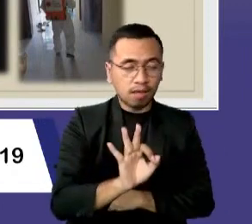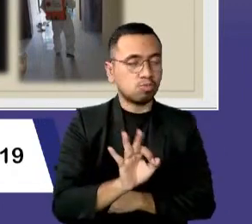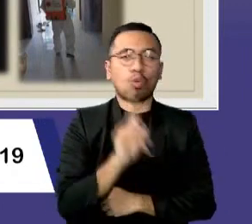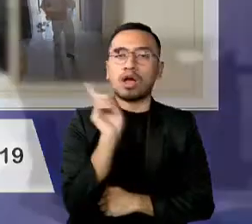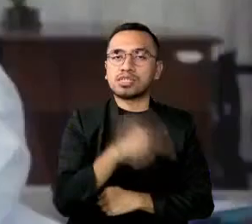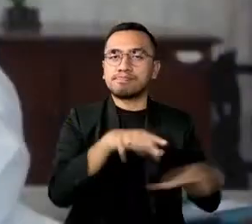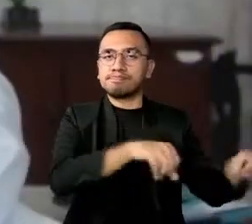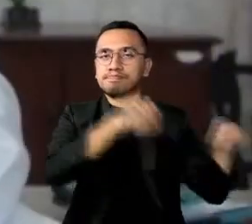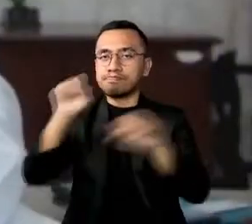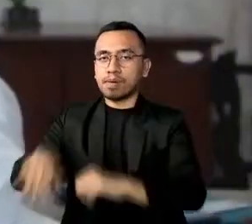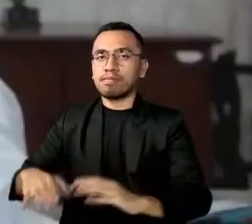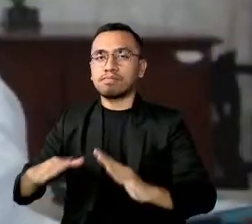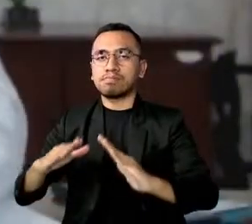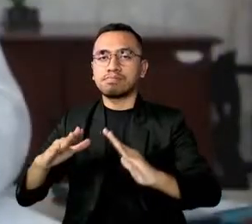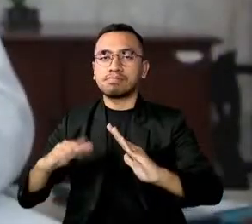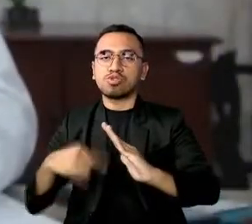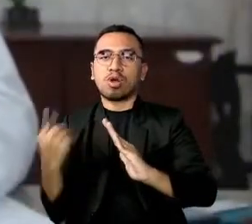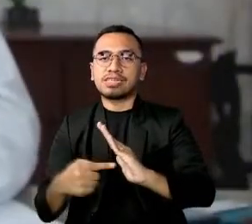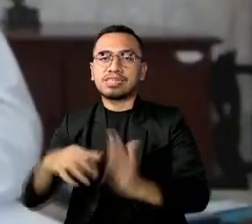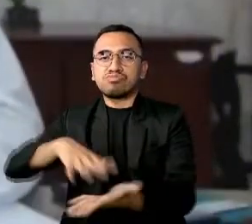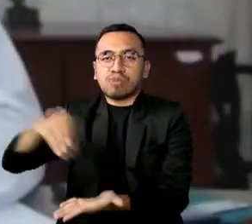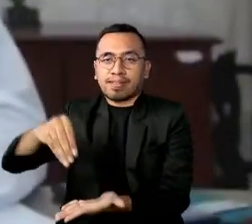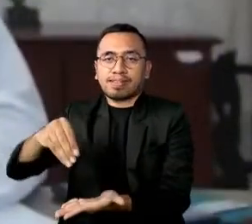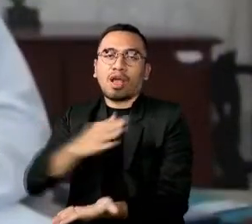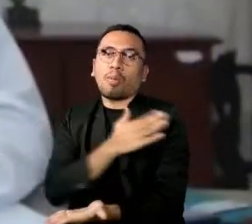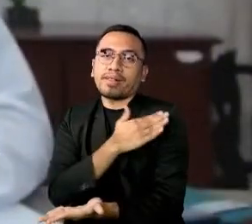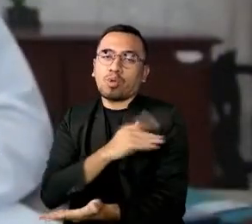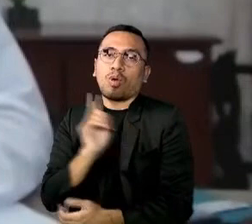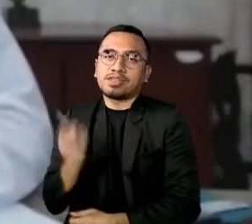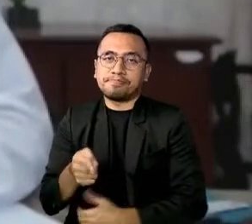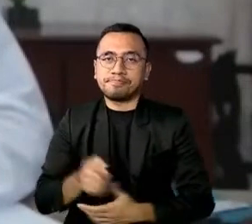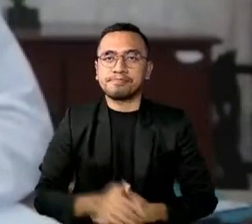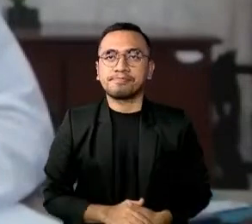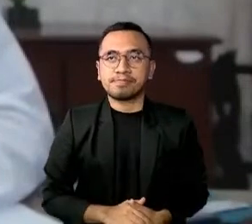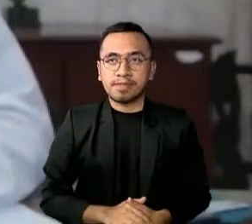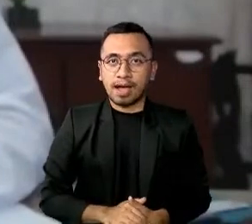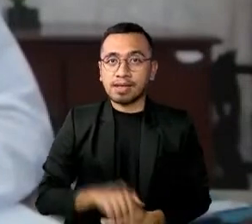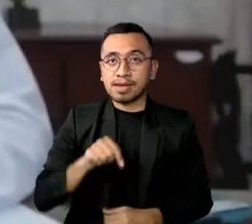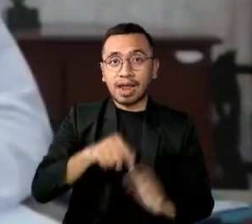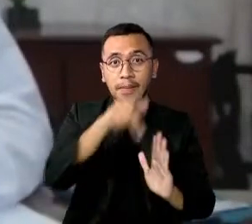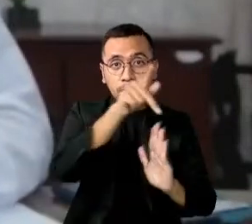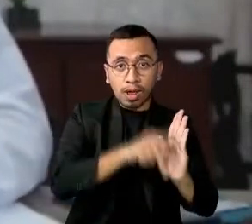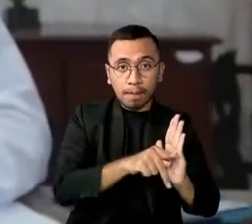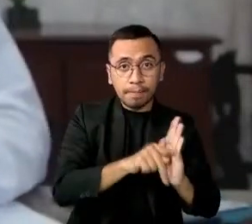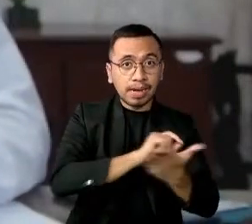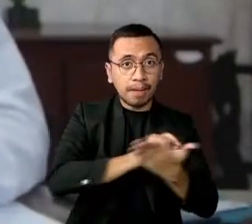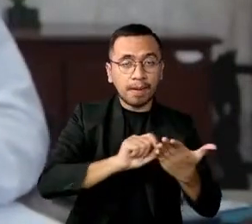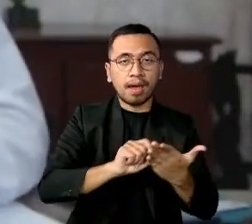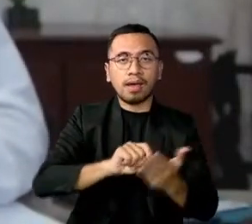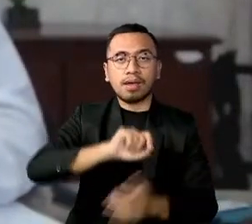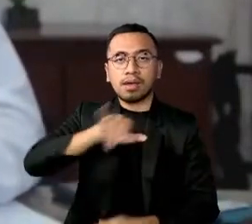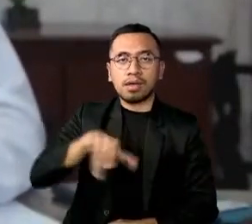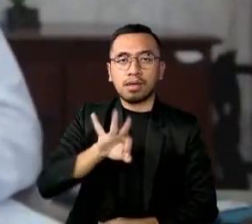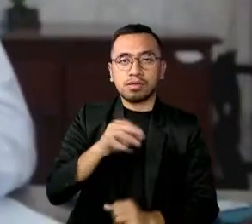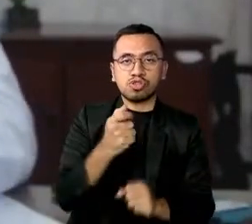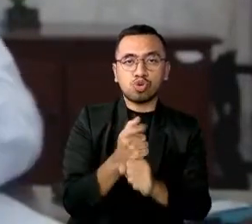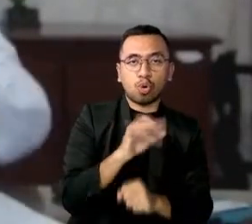semoga jalannya pakai juga tombol hingga sekarang pas juga luar biasa Untuk